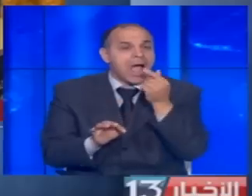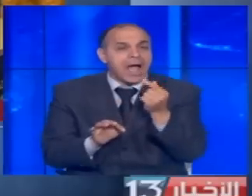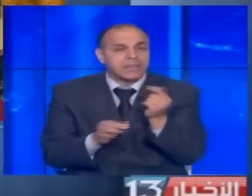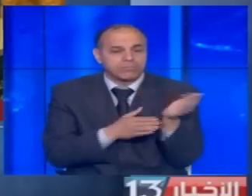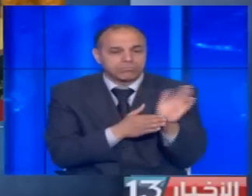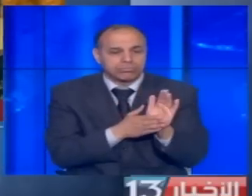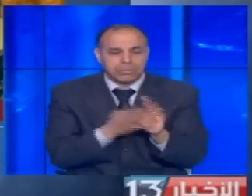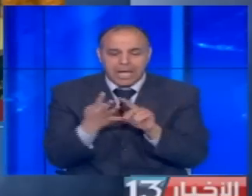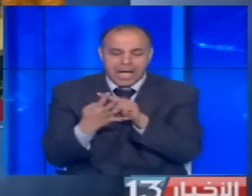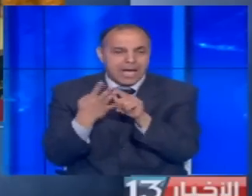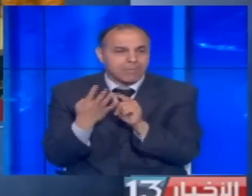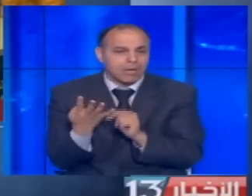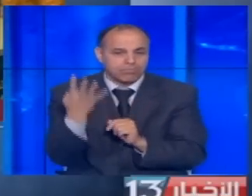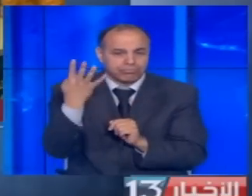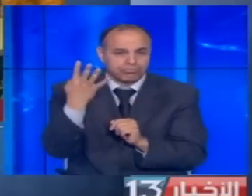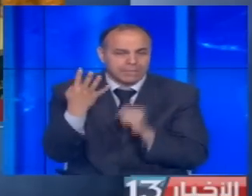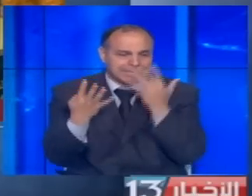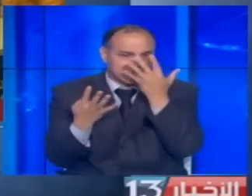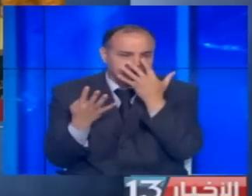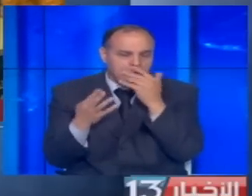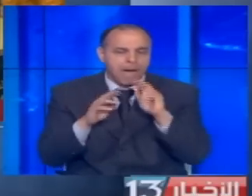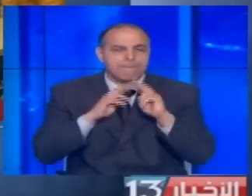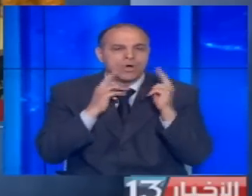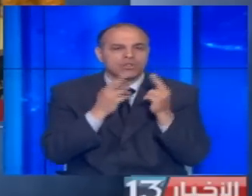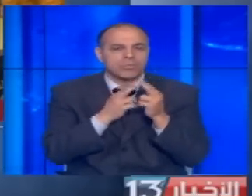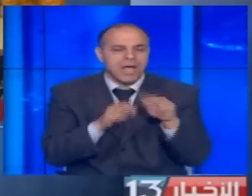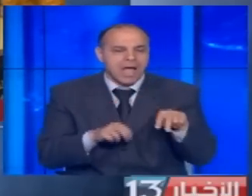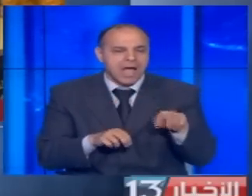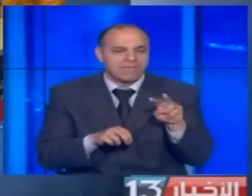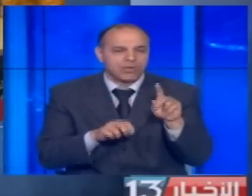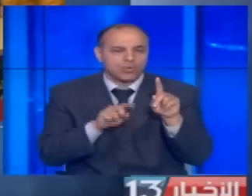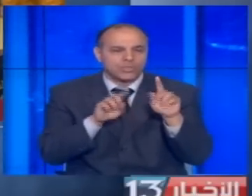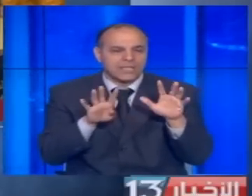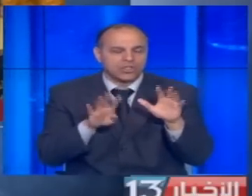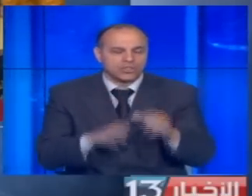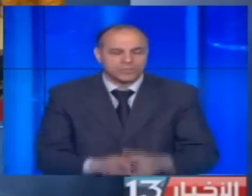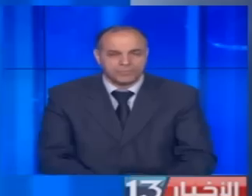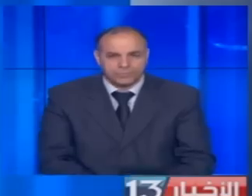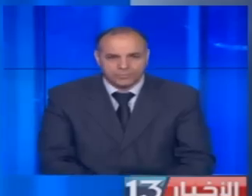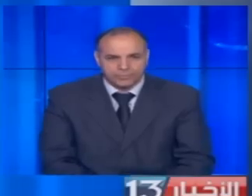الاربعه الاوائل القاره السمراء في مونديال تسعه عشره والفين